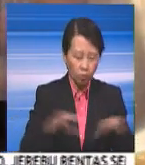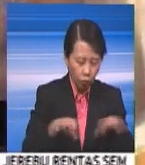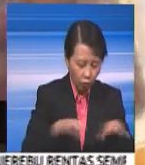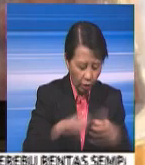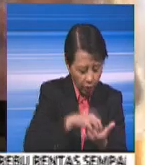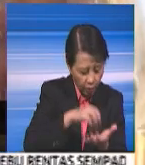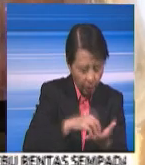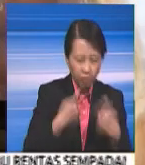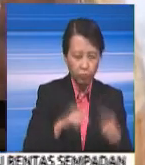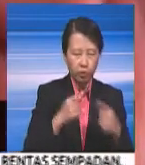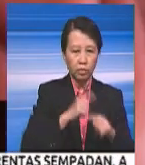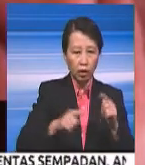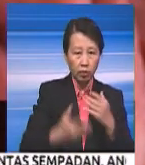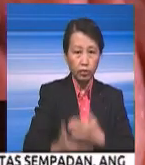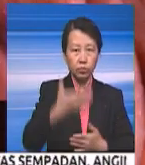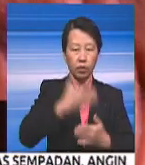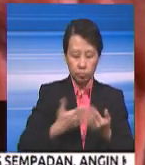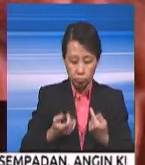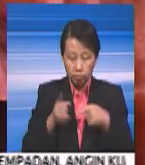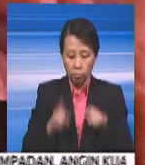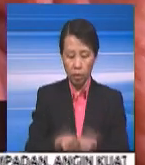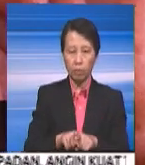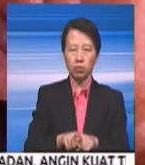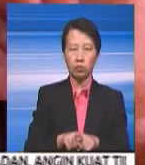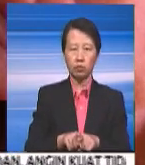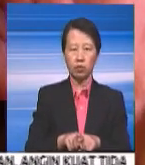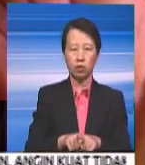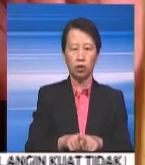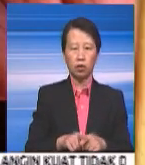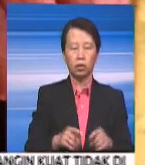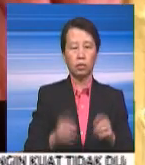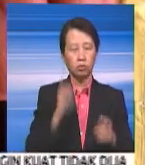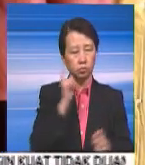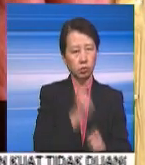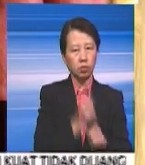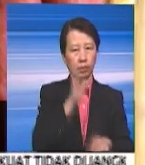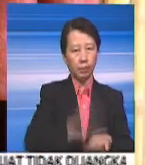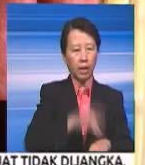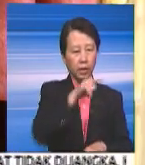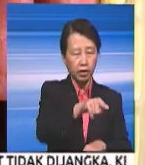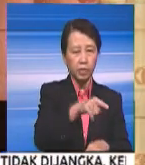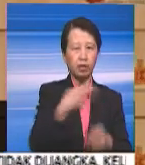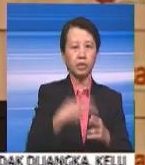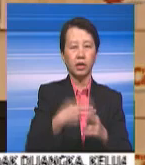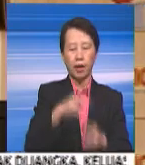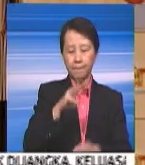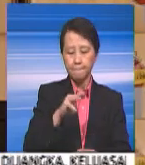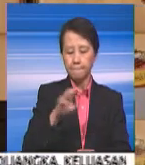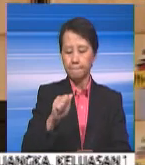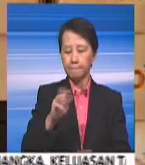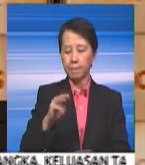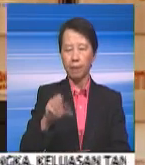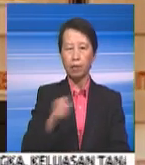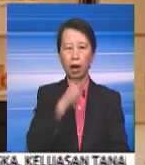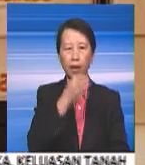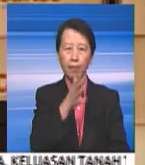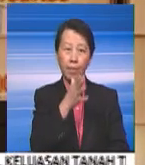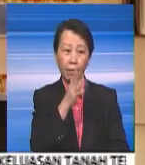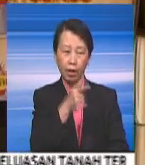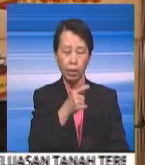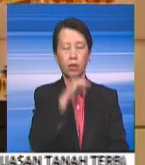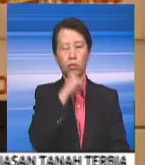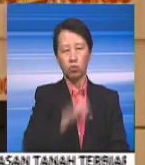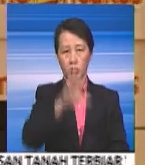namun perkara sebaliknya terjadi. Mesra dengan panggilan Mama, wanita berusia 54 tahun